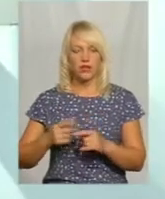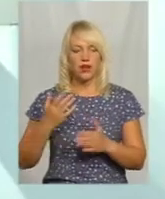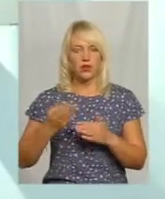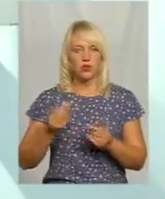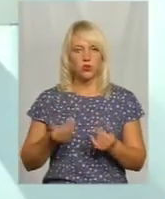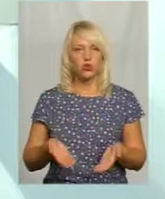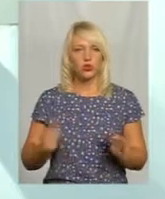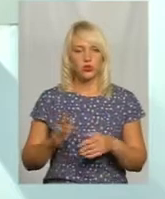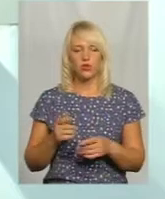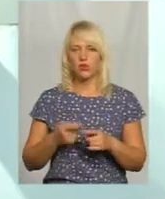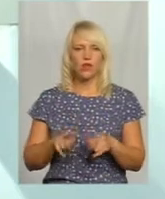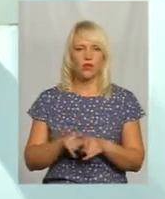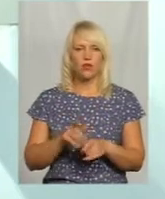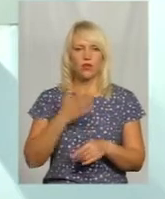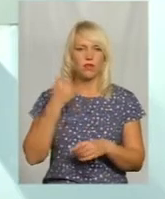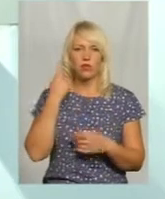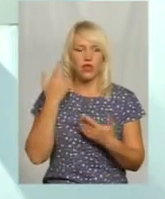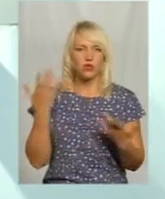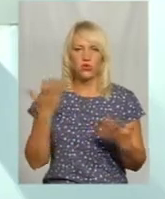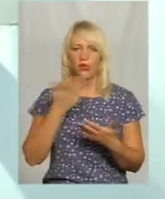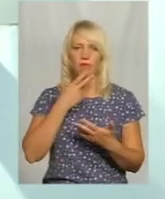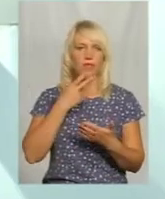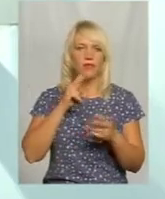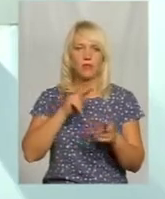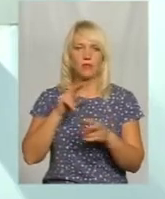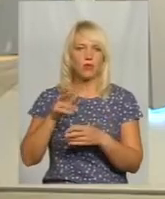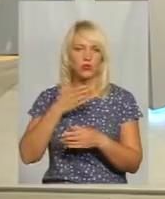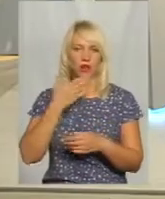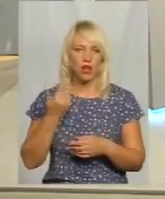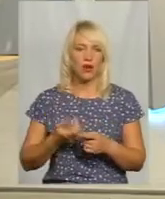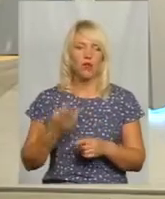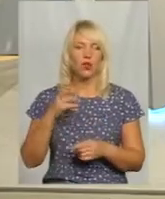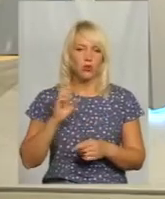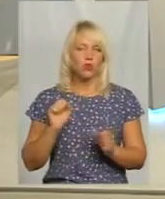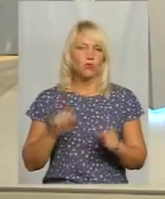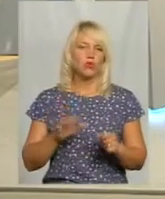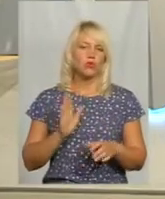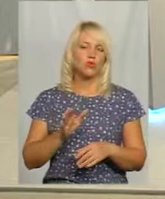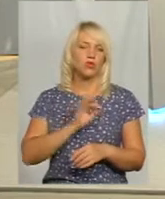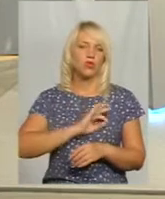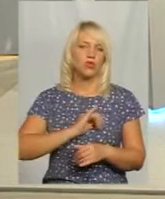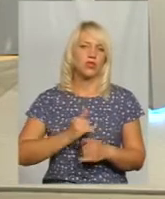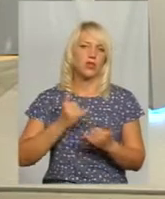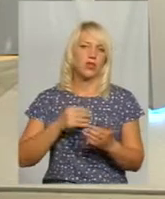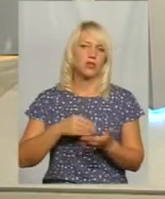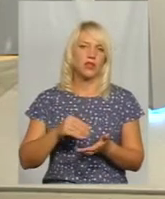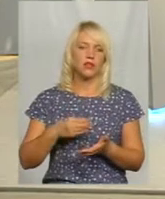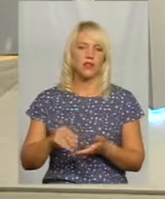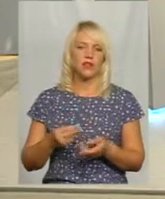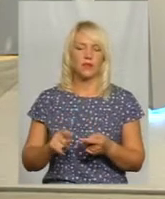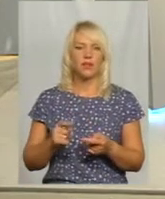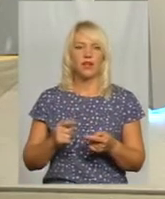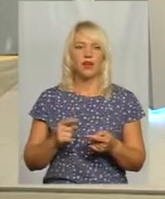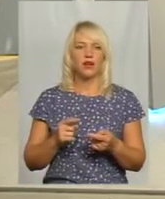хоча такого майже ми не чуємо, не спостерігаємо, тоді вони можуть бути використані для придбання обладнання для інших